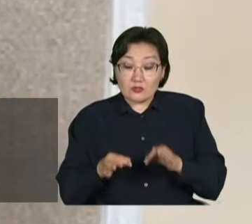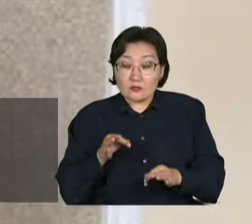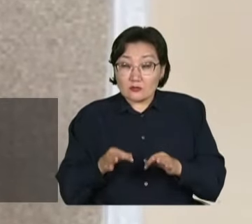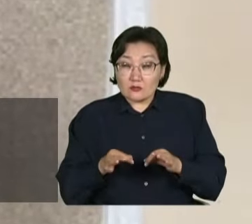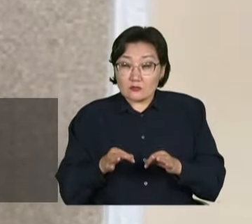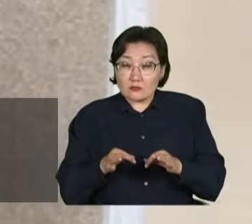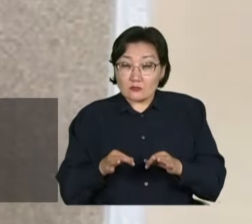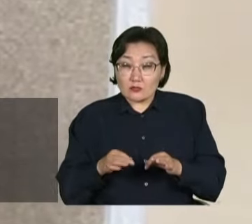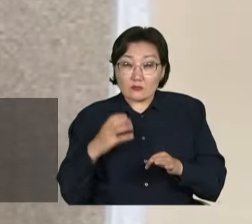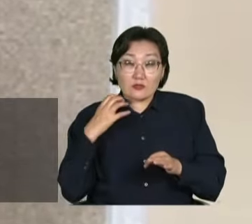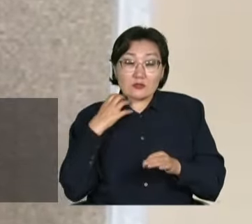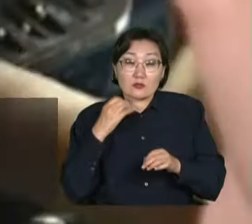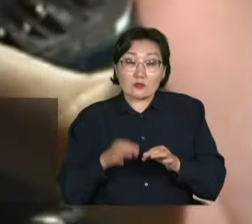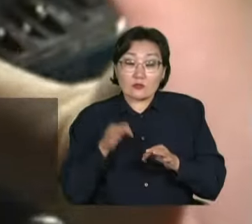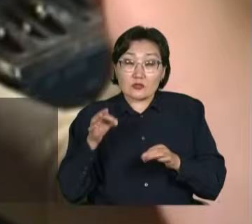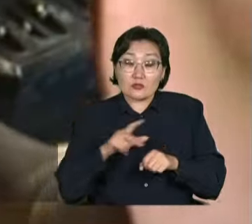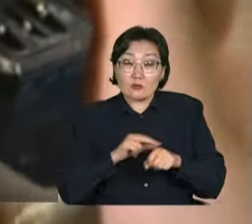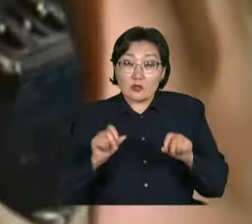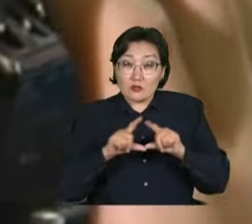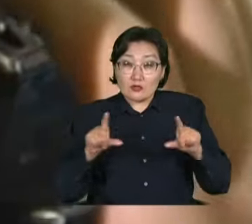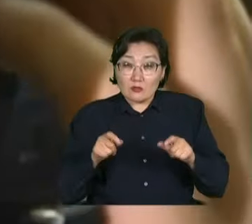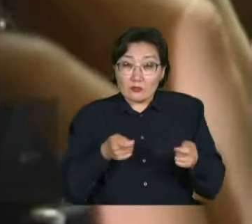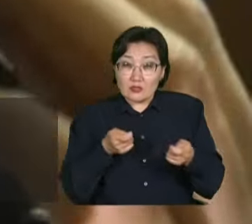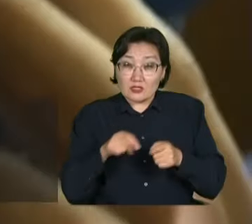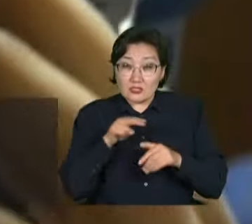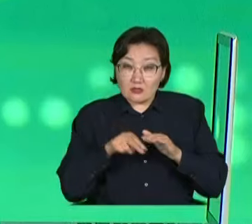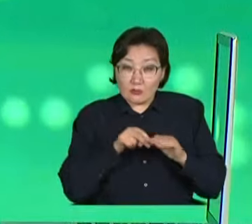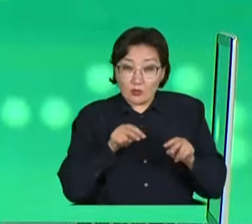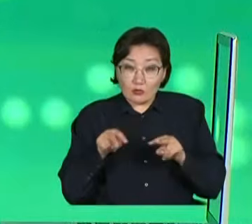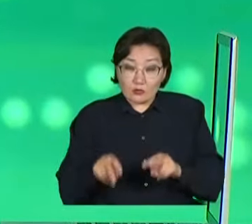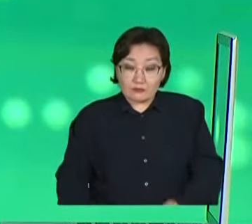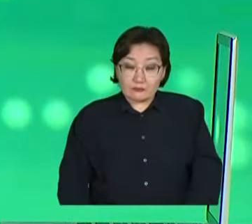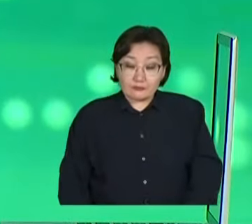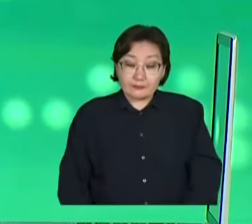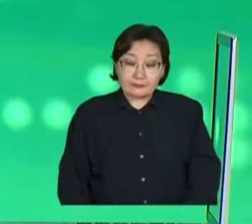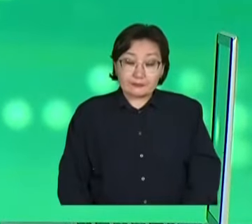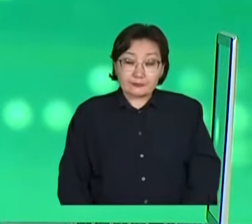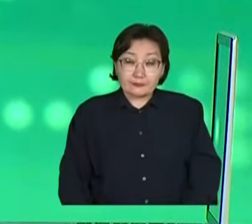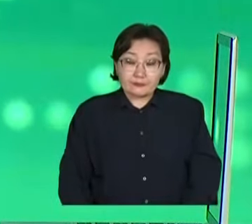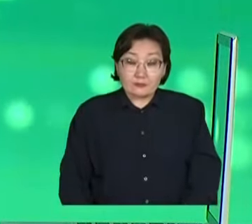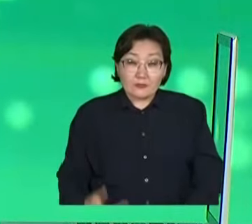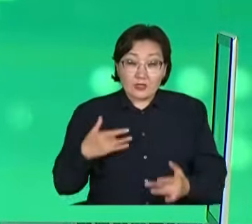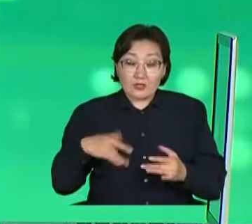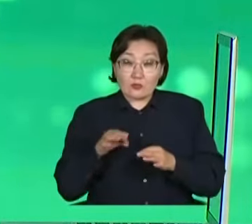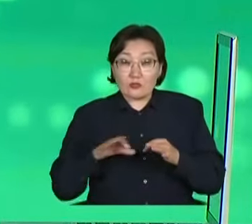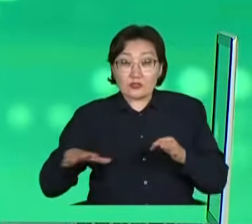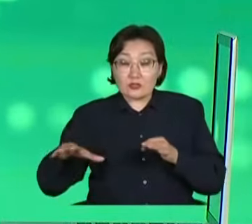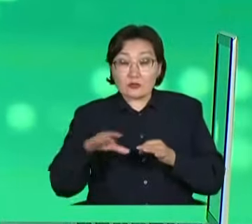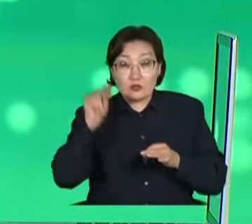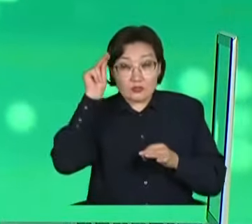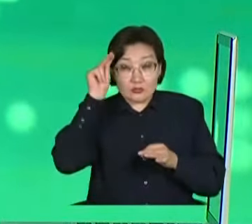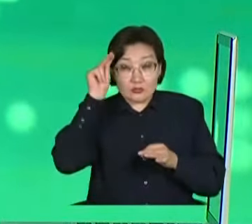облысы полиция департаменті бастығының тікелей бақылауында. Жамбыл облысында оқушы өлімін жасырды